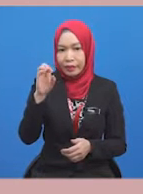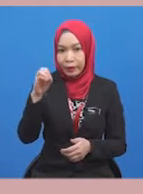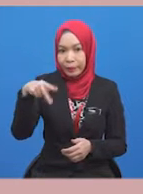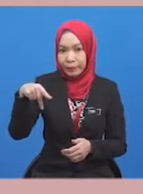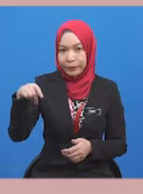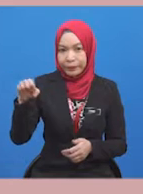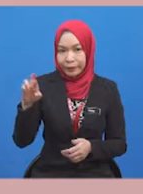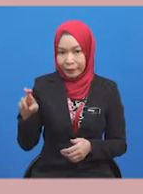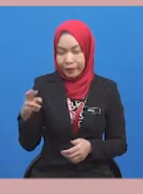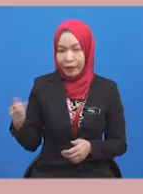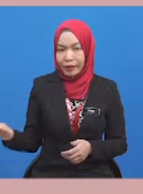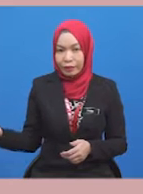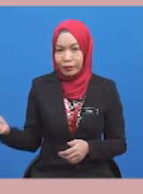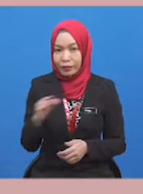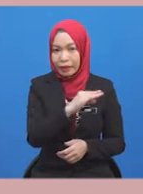stroke,